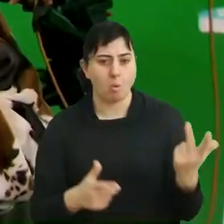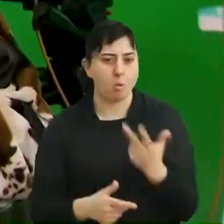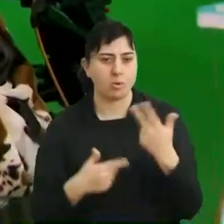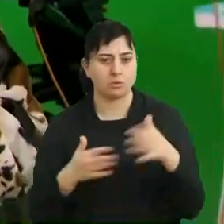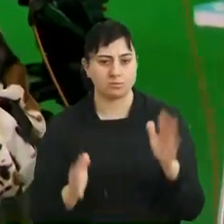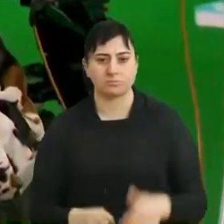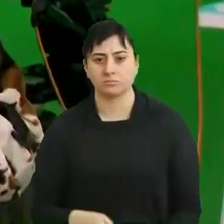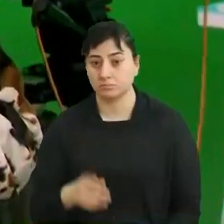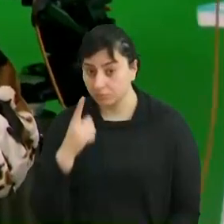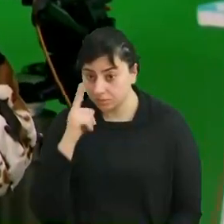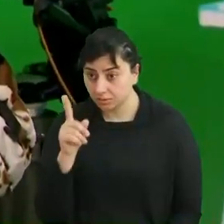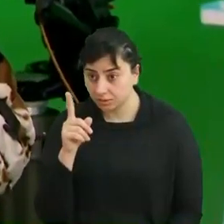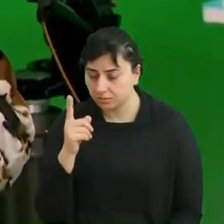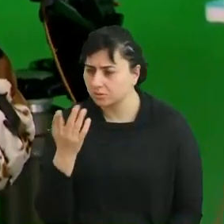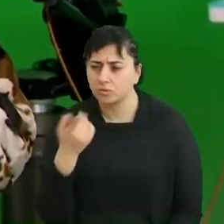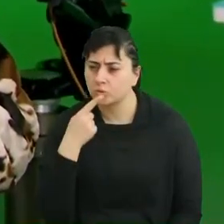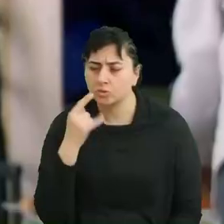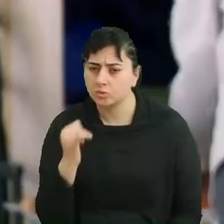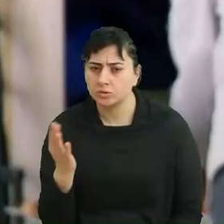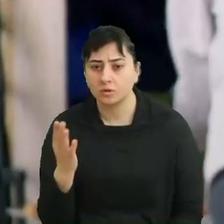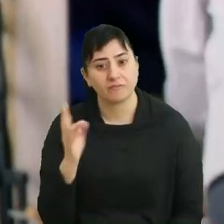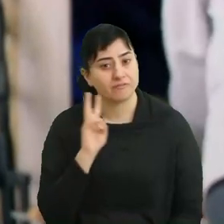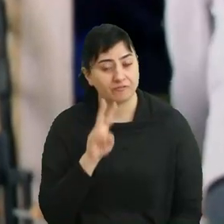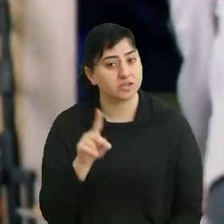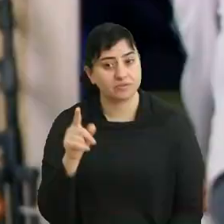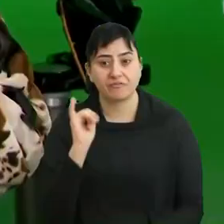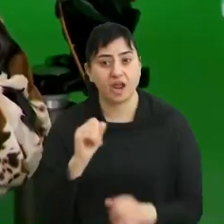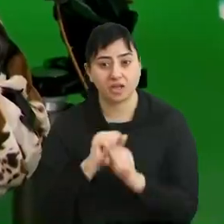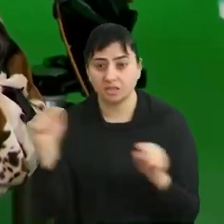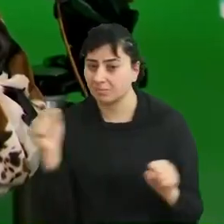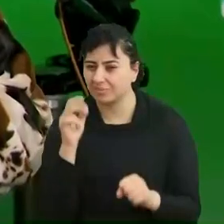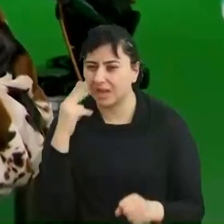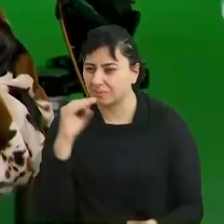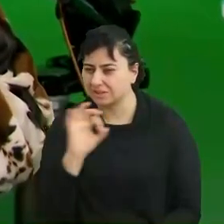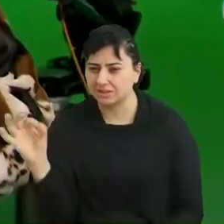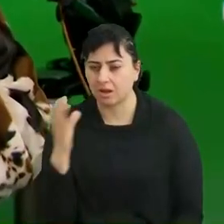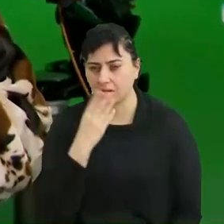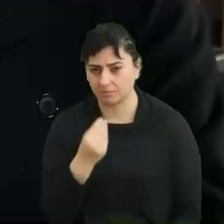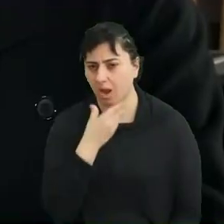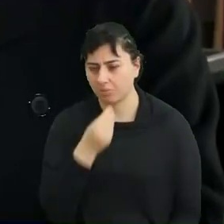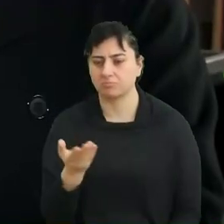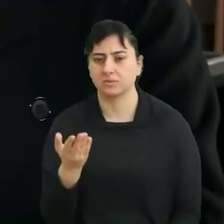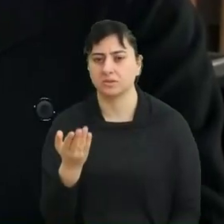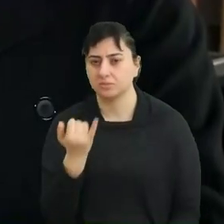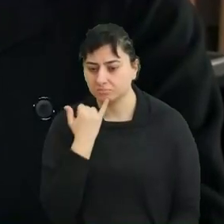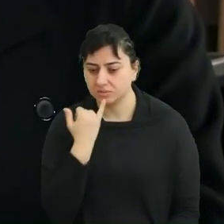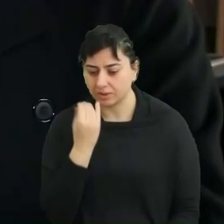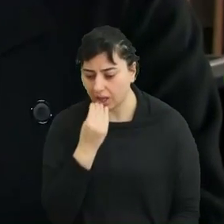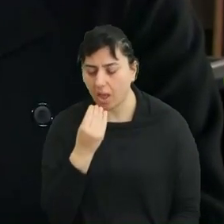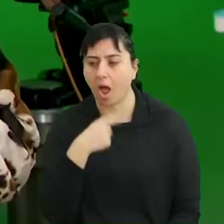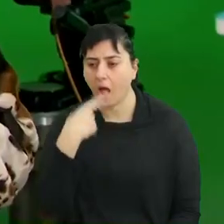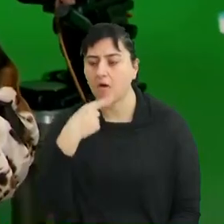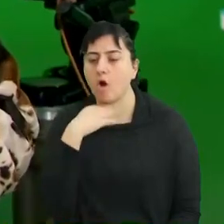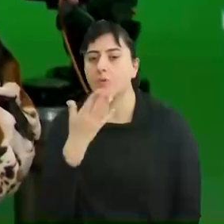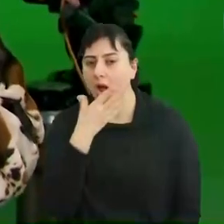elinize. Şşt, bana bak bakayım, sen ne biçim konuşuyorsun? Vallahi senin ağzını yırtarım. Terbiyesiz, ayıp, ayıp. Misafirin yediği işe sayılıyor mu